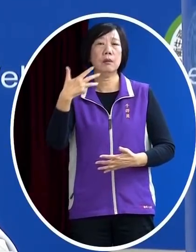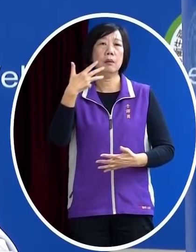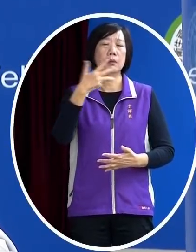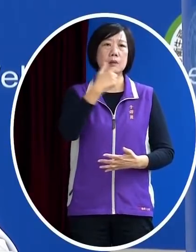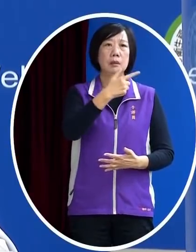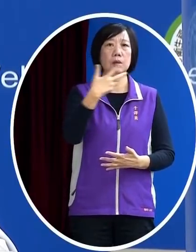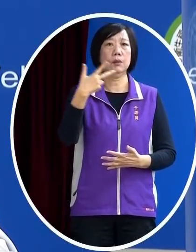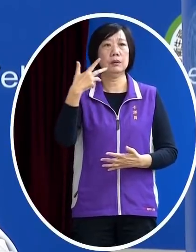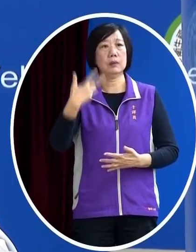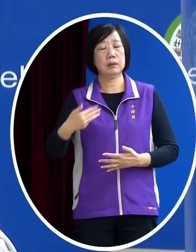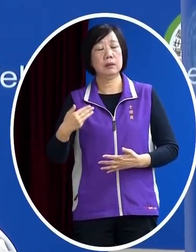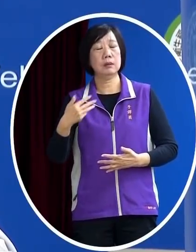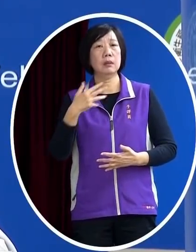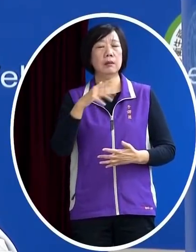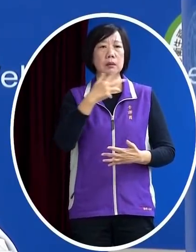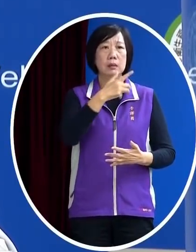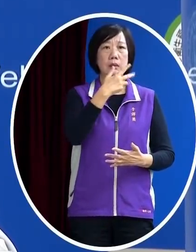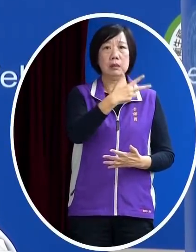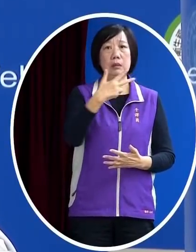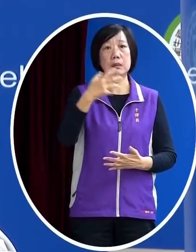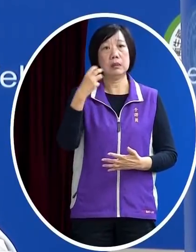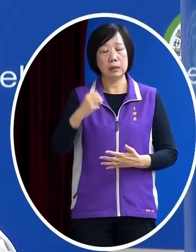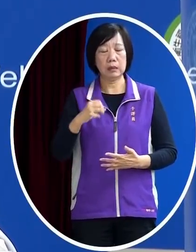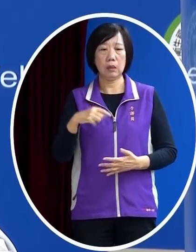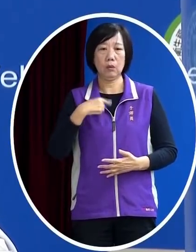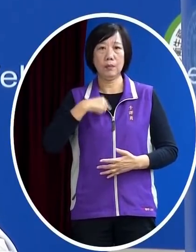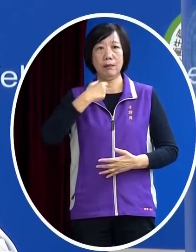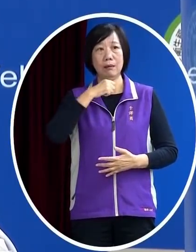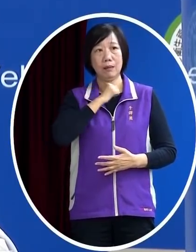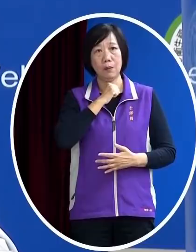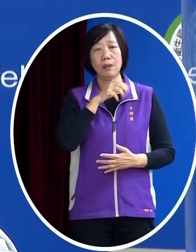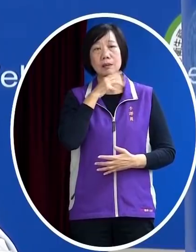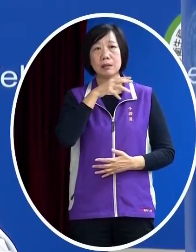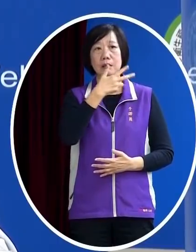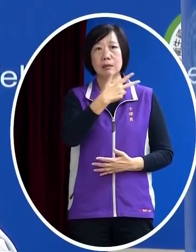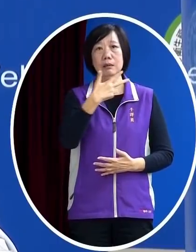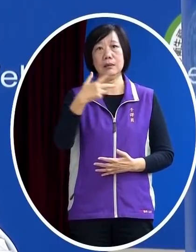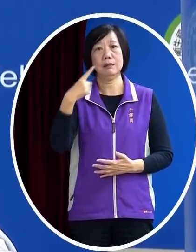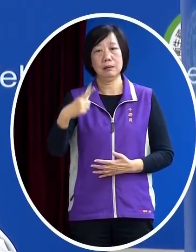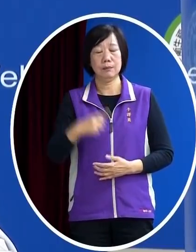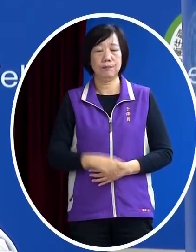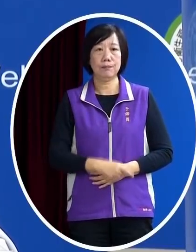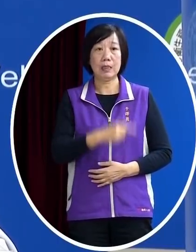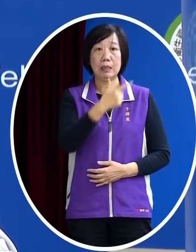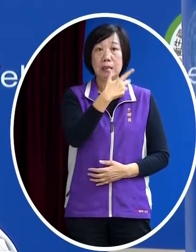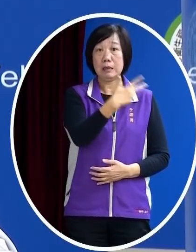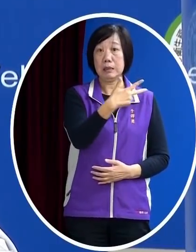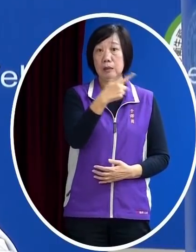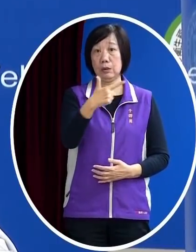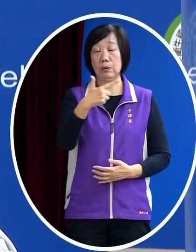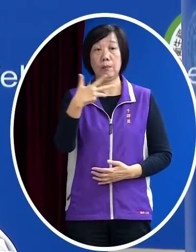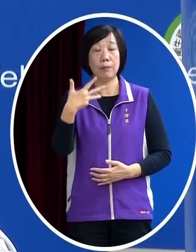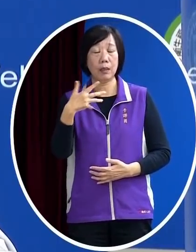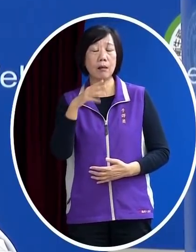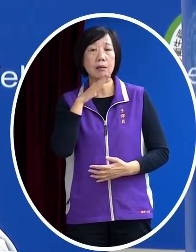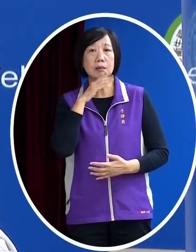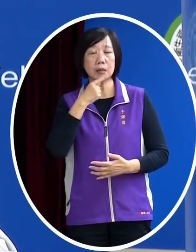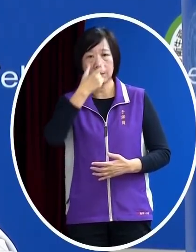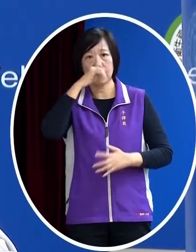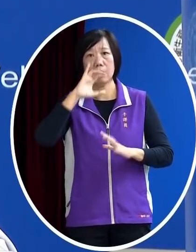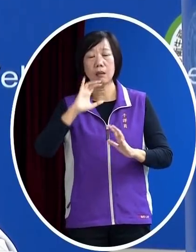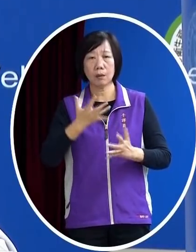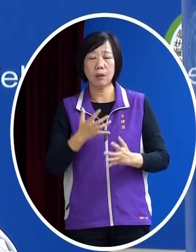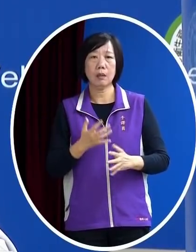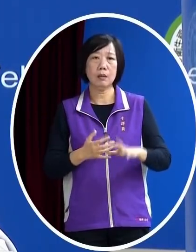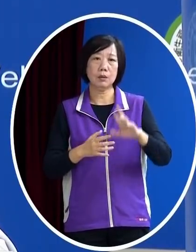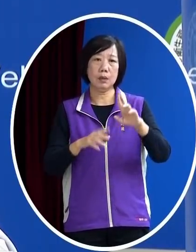76876970哈，那本土个案我们是列在771哈。那768是菲律宾籍40多岁的男性移工，